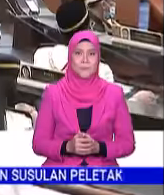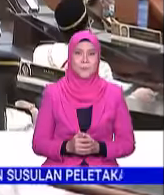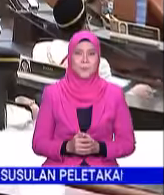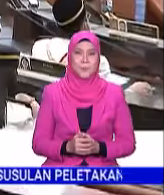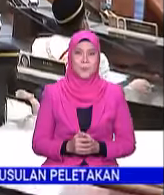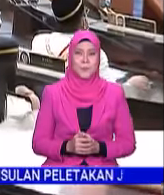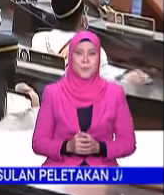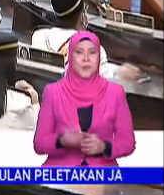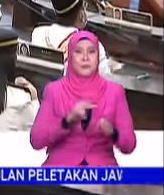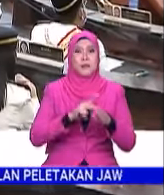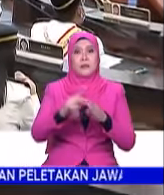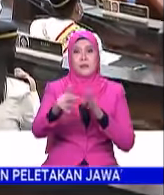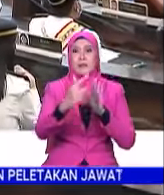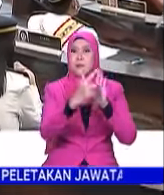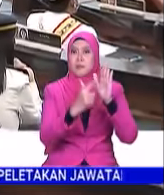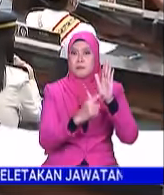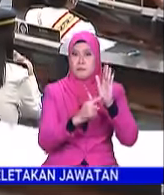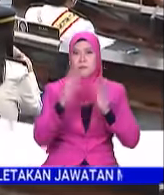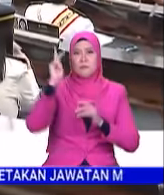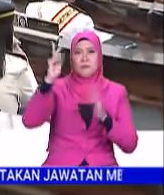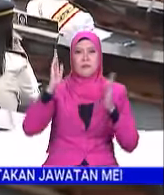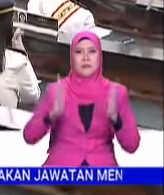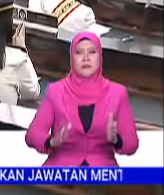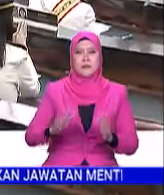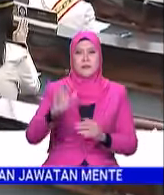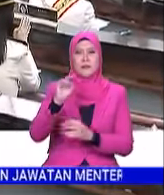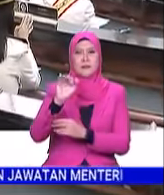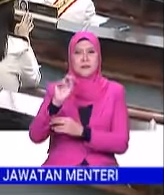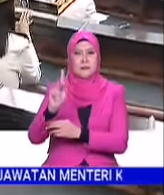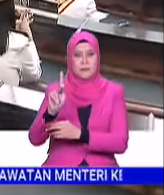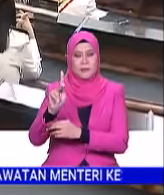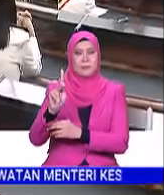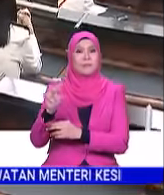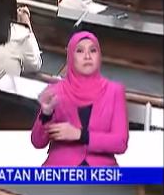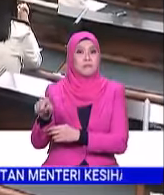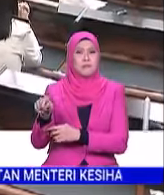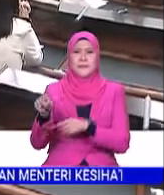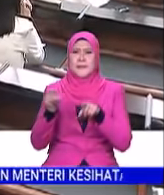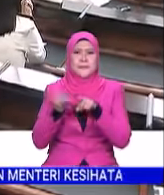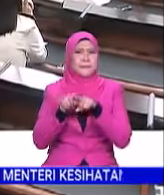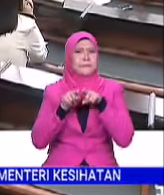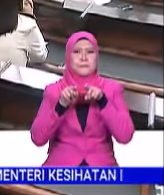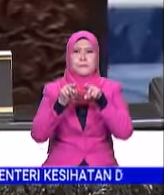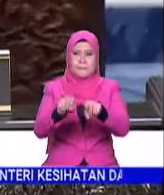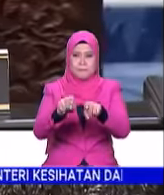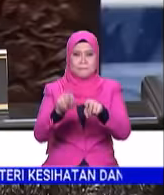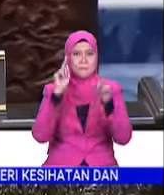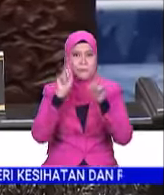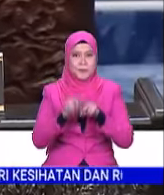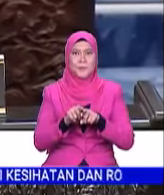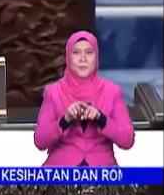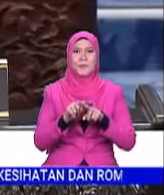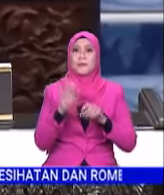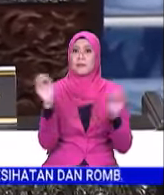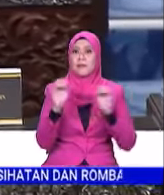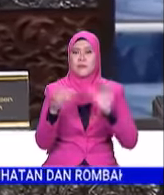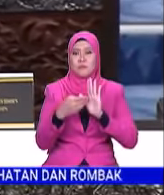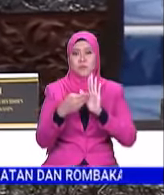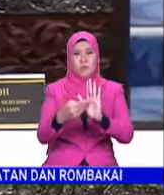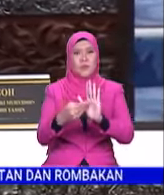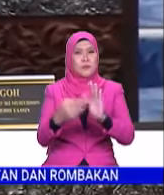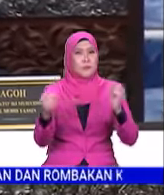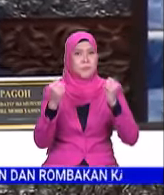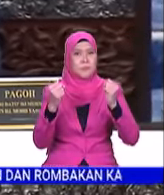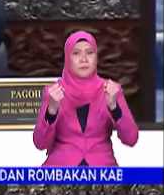Sementara itu, pakar perlembagaan Profesor Nik Ahmad Kamal Nik Mahmud turut senada dalam hal tersebut. Jelasnya, tiada bukti